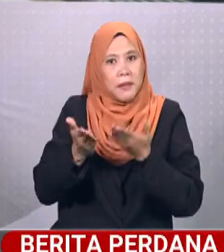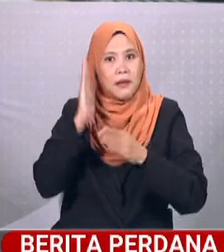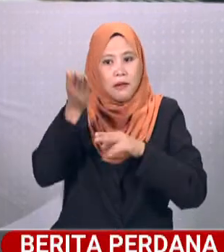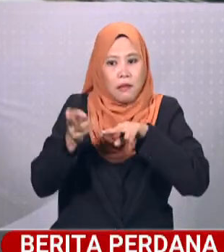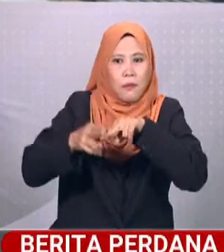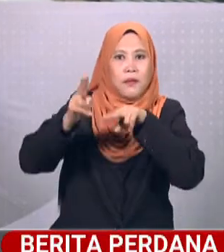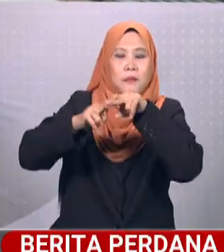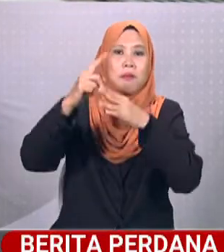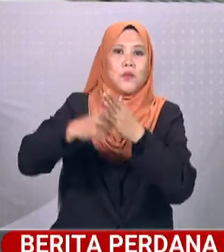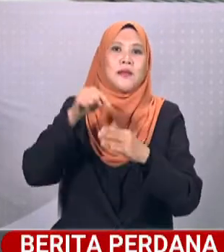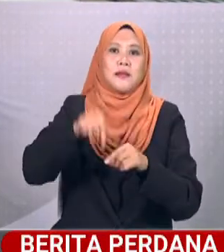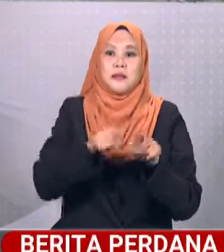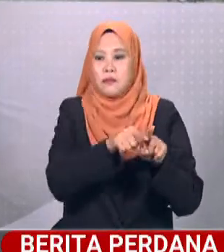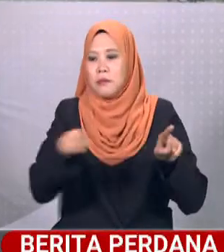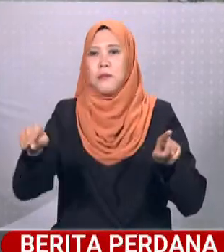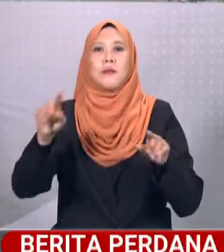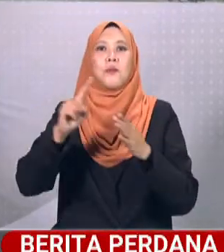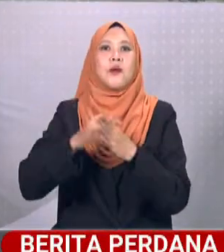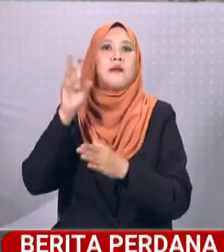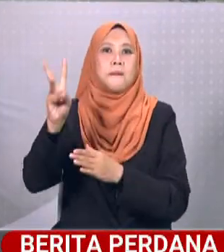ini hingga Jun depan.